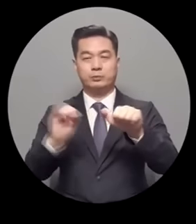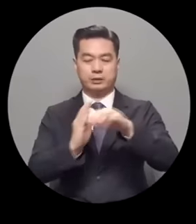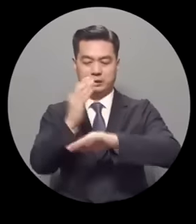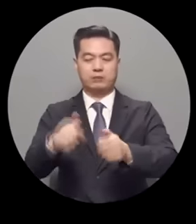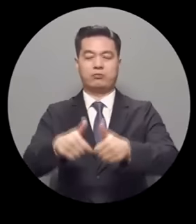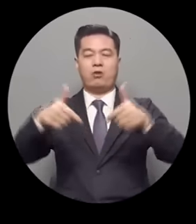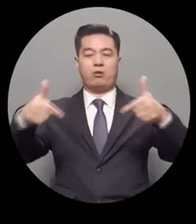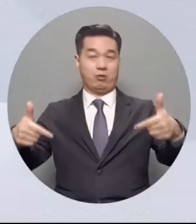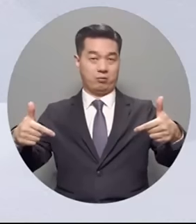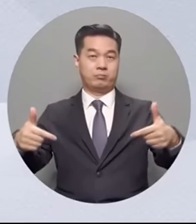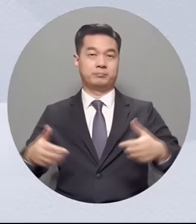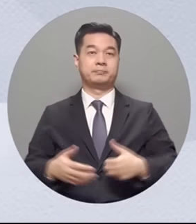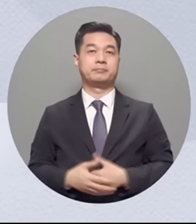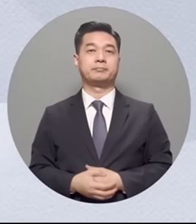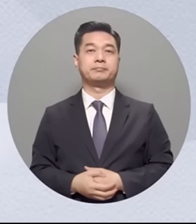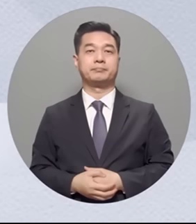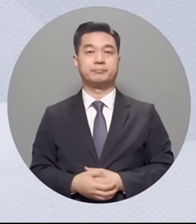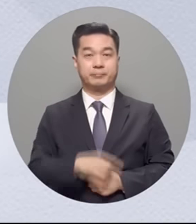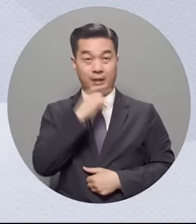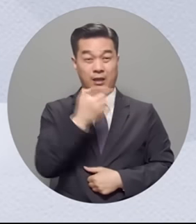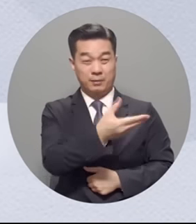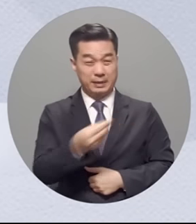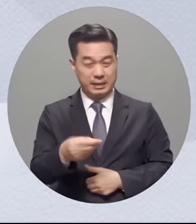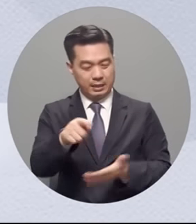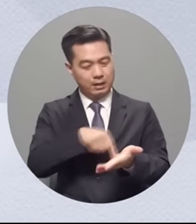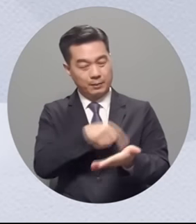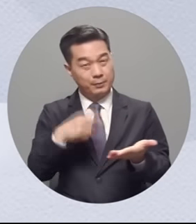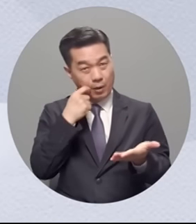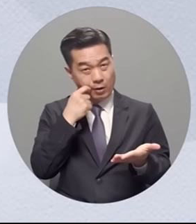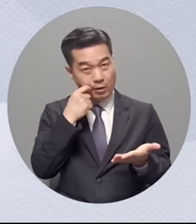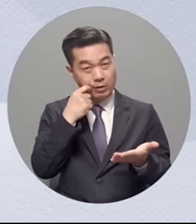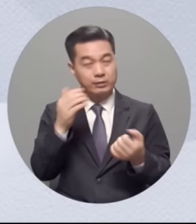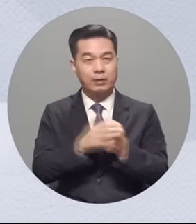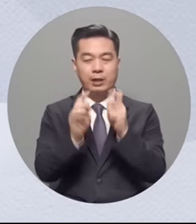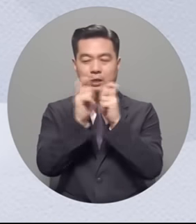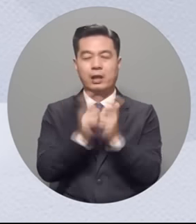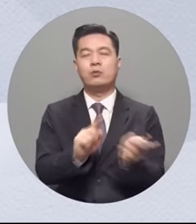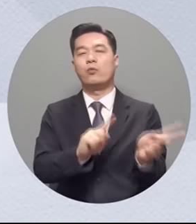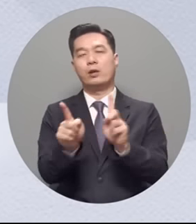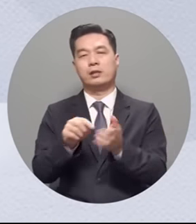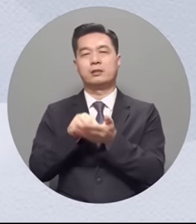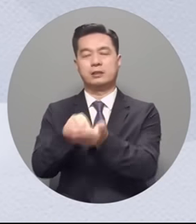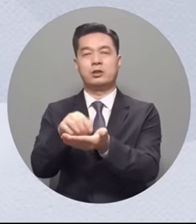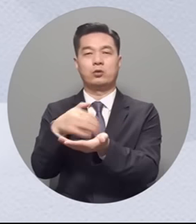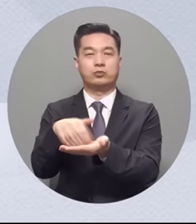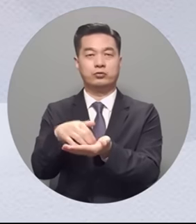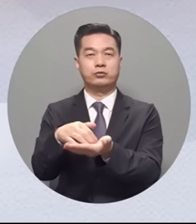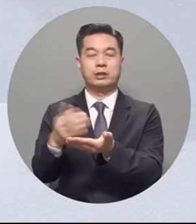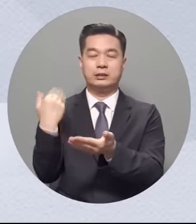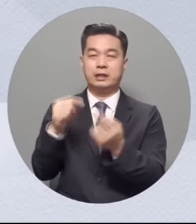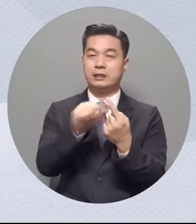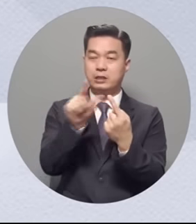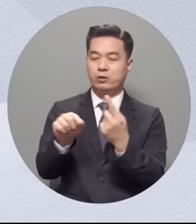늘었습니다. 빚을 갚을 능력이 없어 개인 회생을 신청한 건수 역시 지난 1월과 2월 합계가 1년